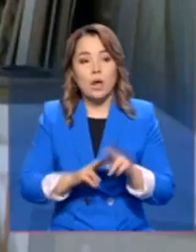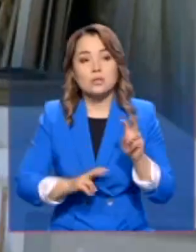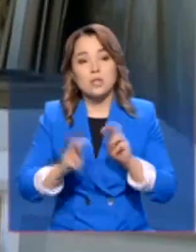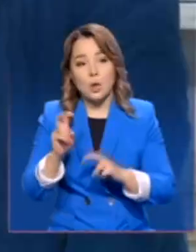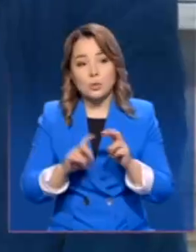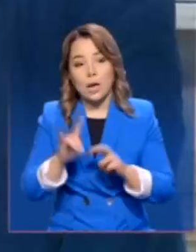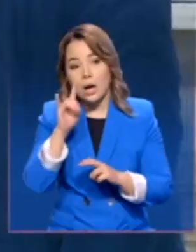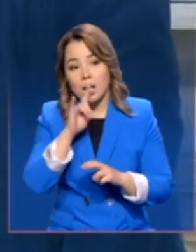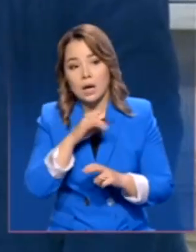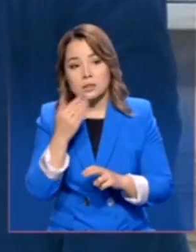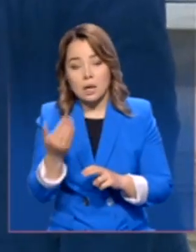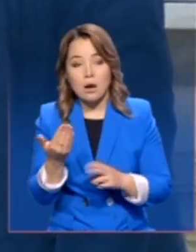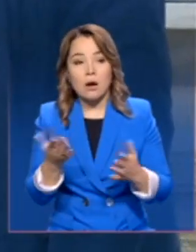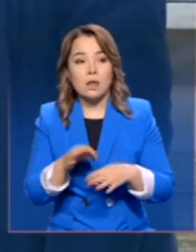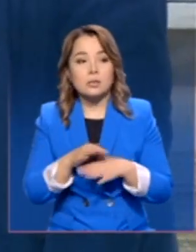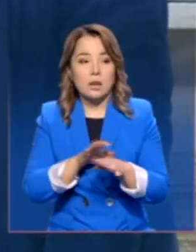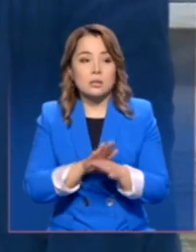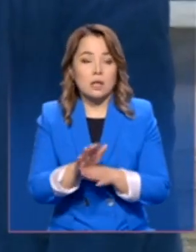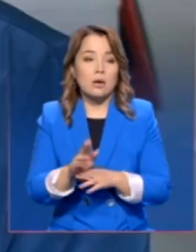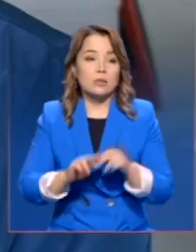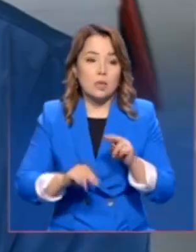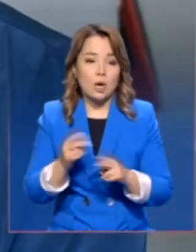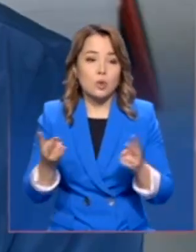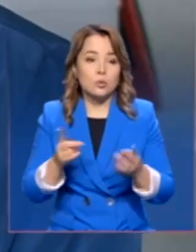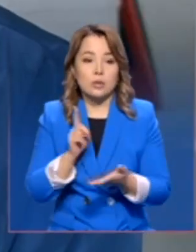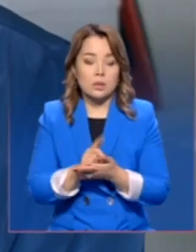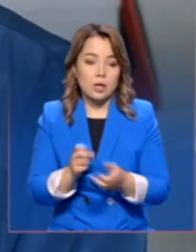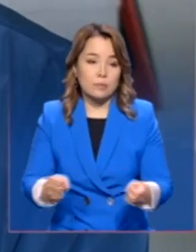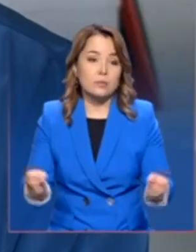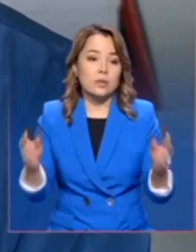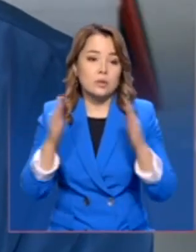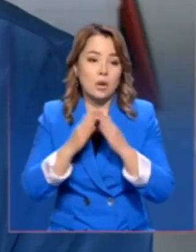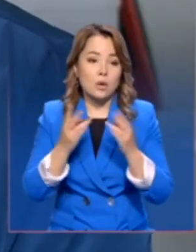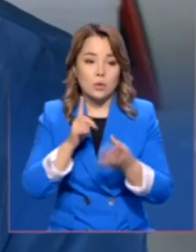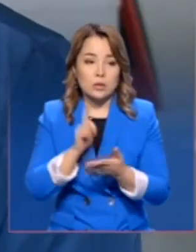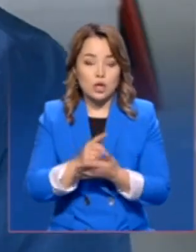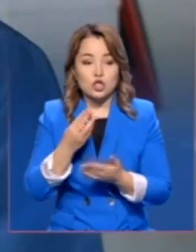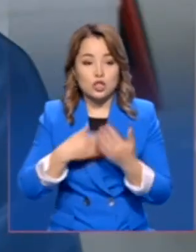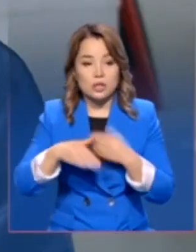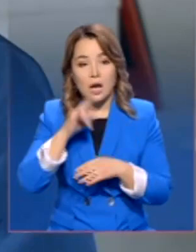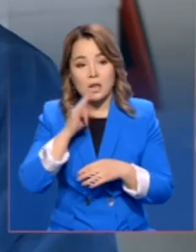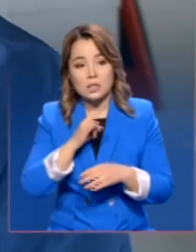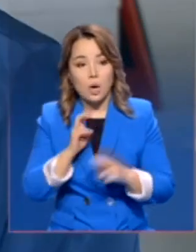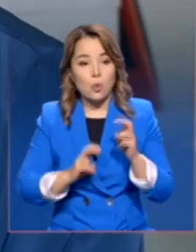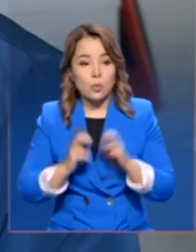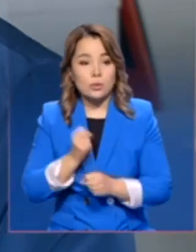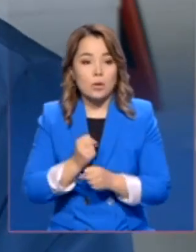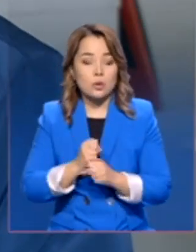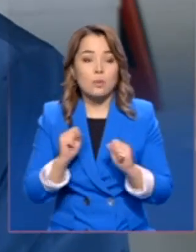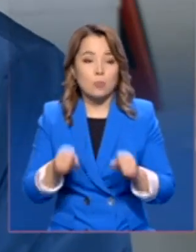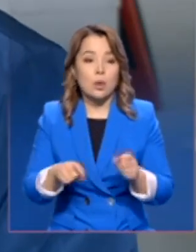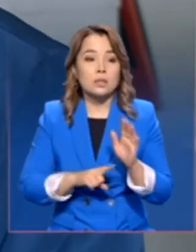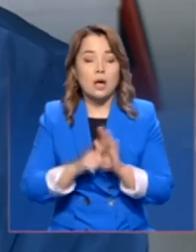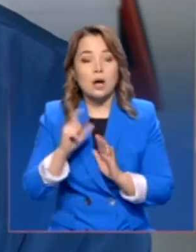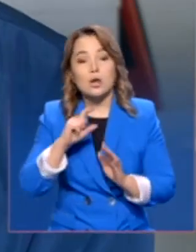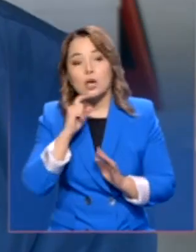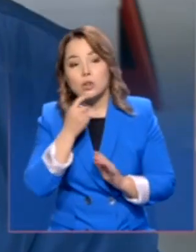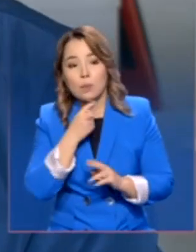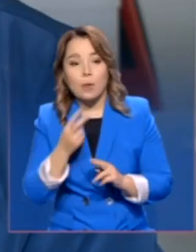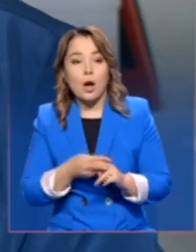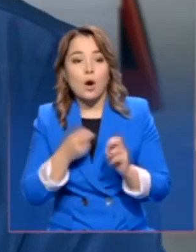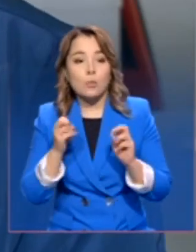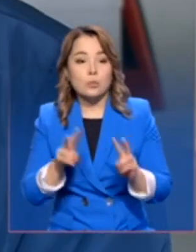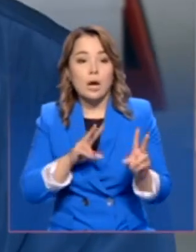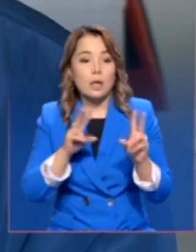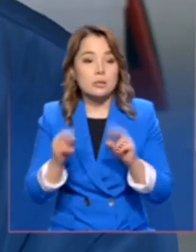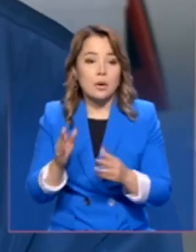зауытты Қазақстанға қалайда салу керек дейді. Шығыс Қазақстанда өндіріс жасауға болады. Бұл алдымен экономикалық қауіпсіздіктің